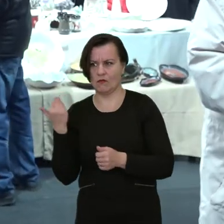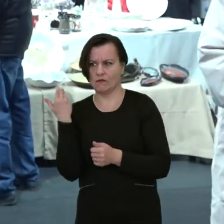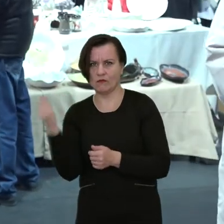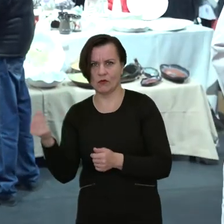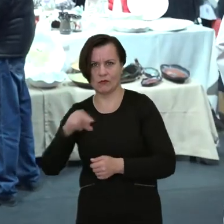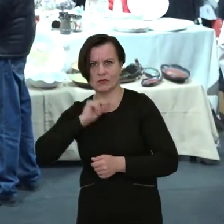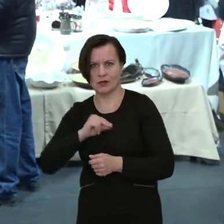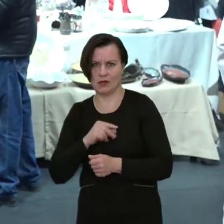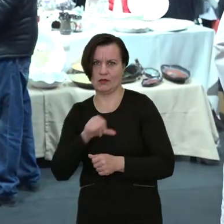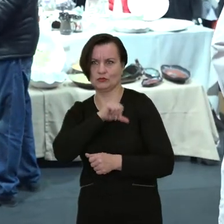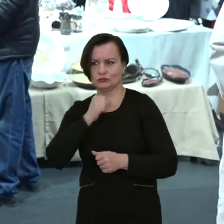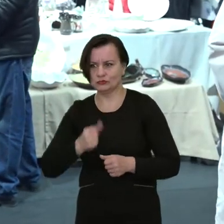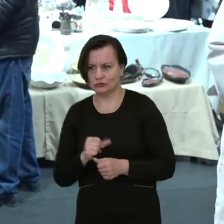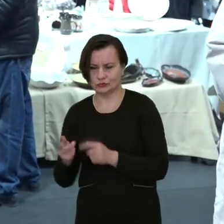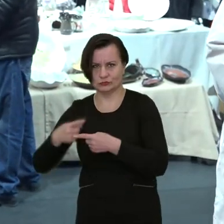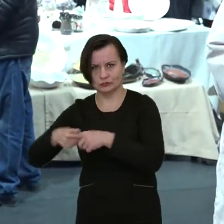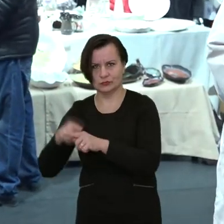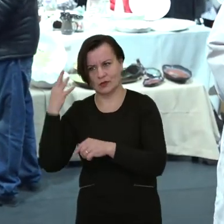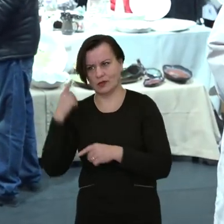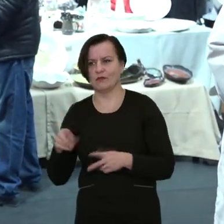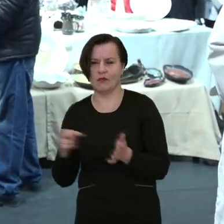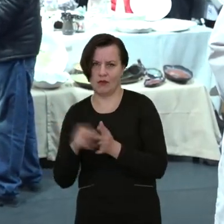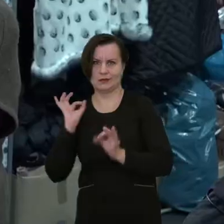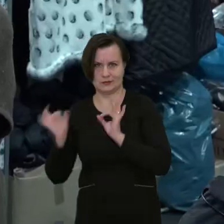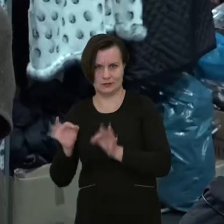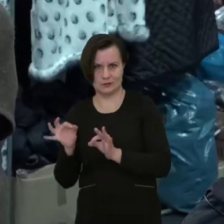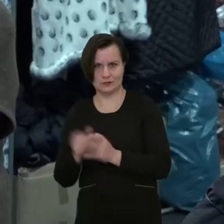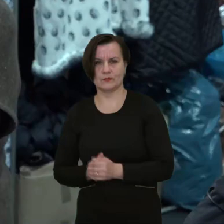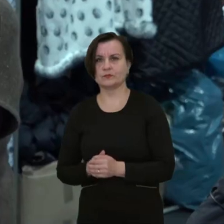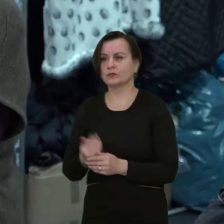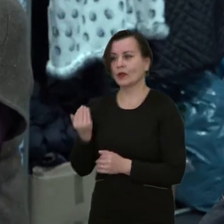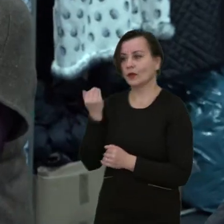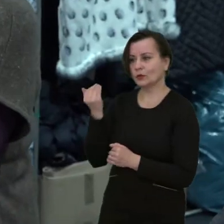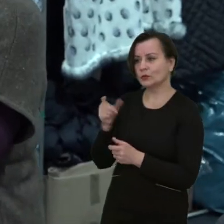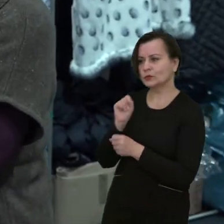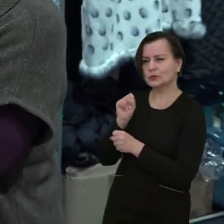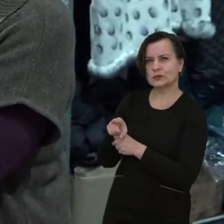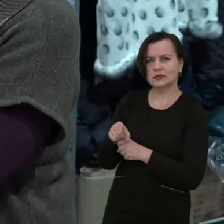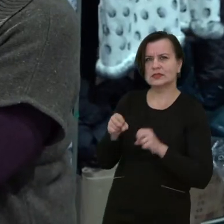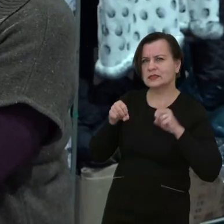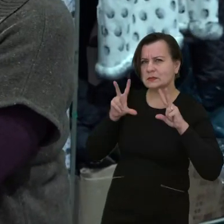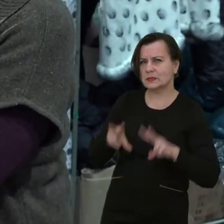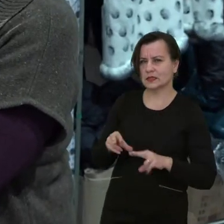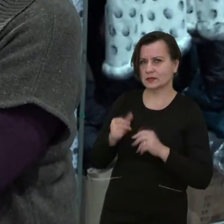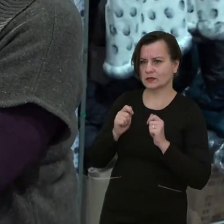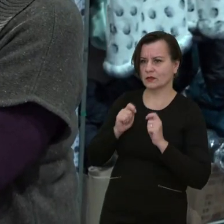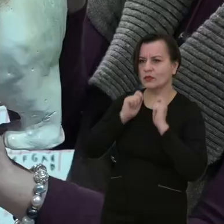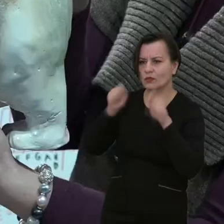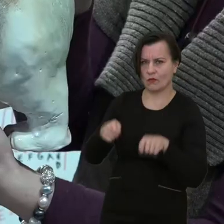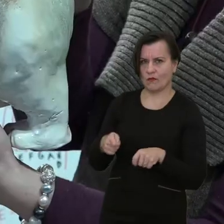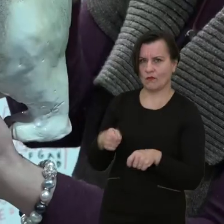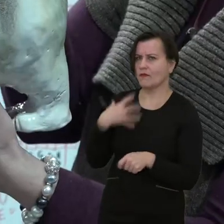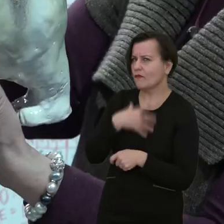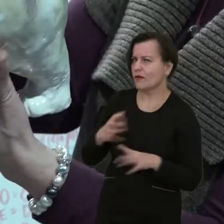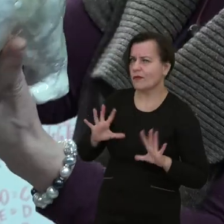daug darbo, širdies, manau, kad tikrai jos nesikandžia. Jūs užsakėt specialią dovaną ypatingą, kodėl?